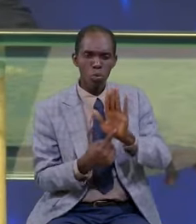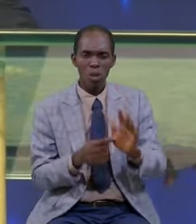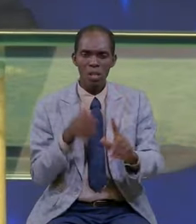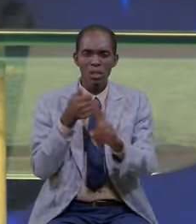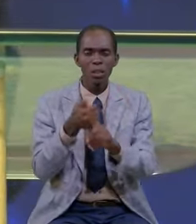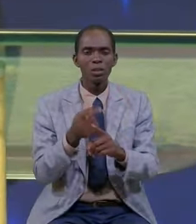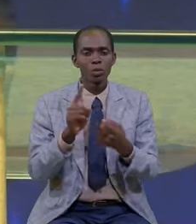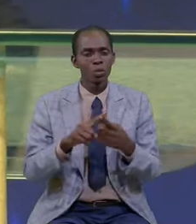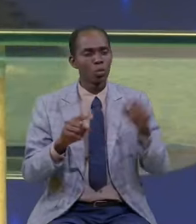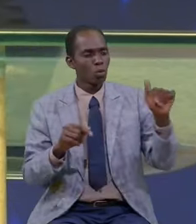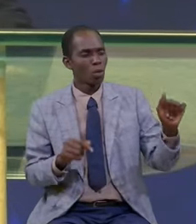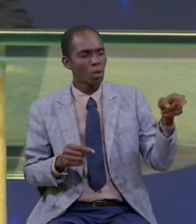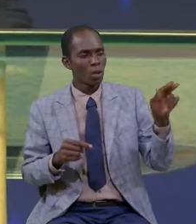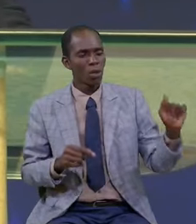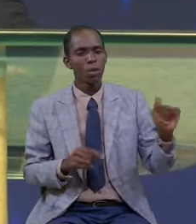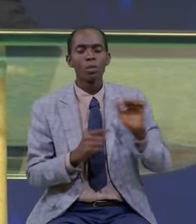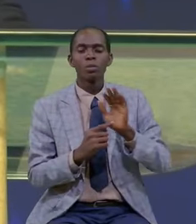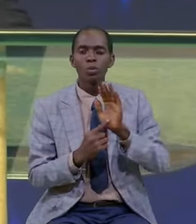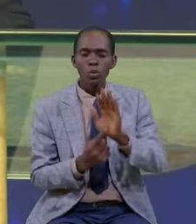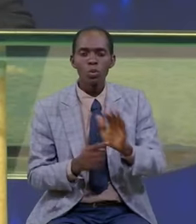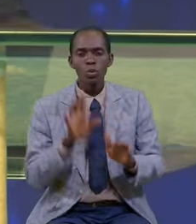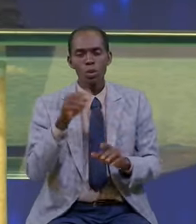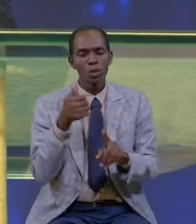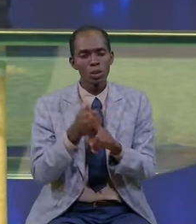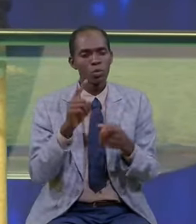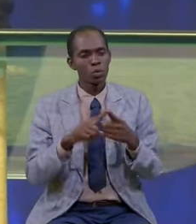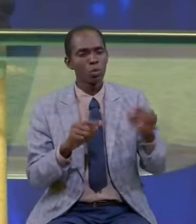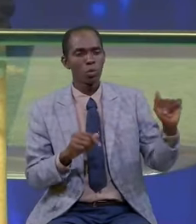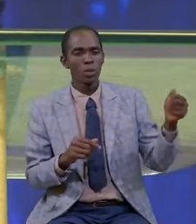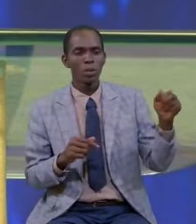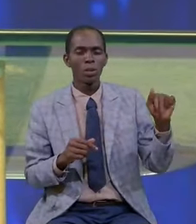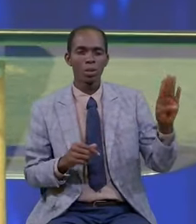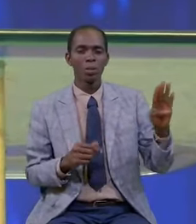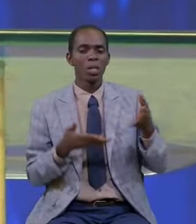Va, dans la troisième année, va, présente-toi devant Acab.